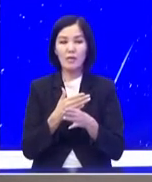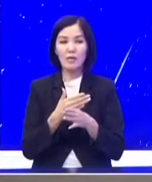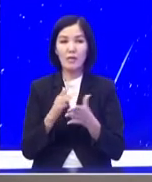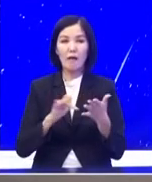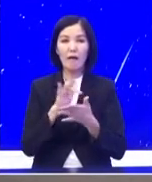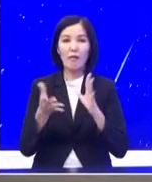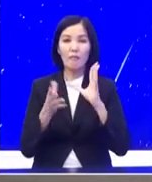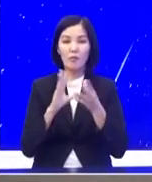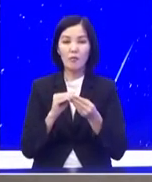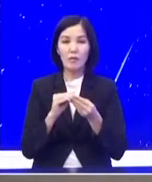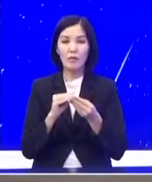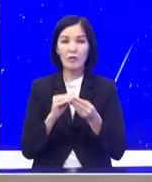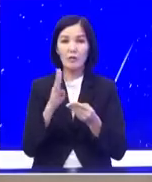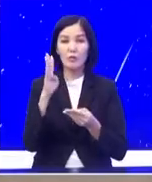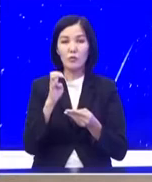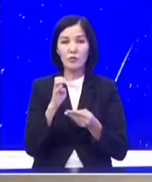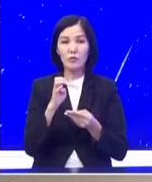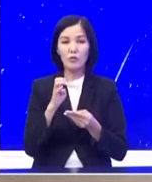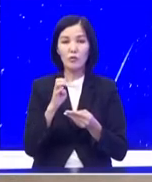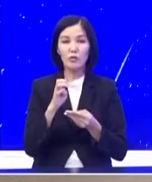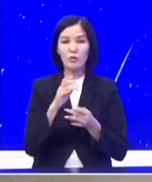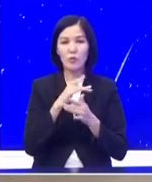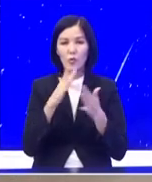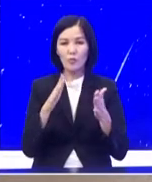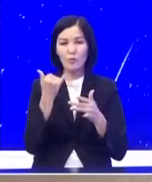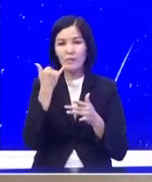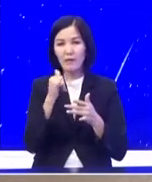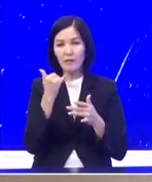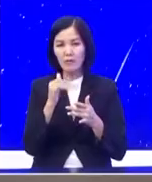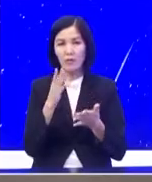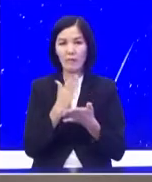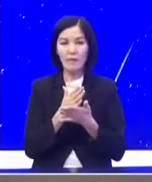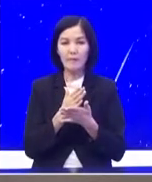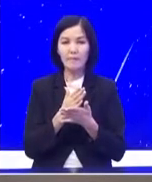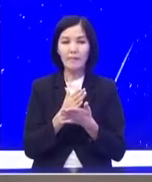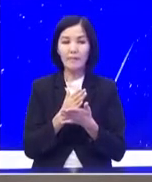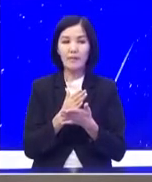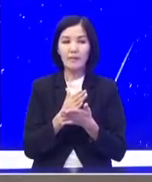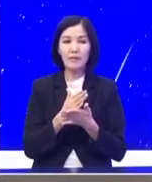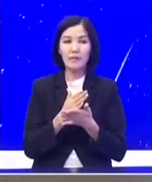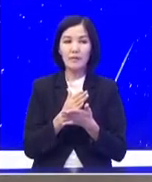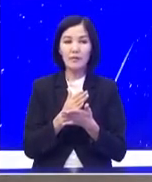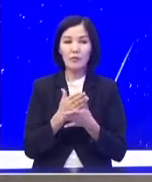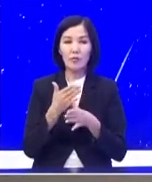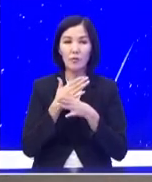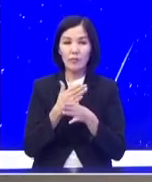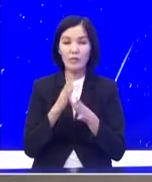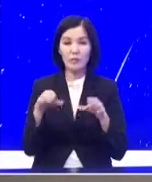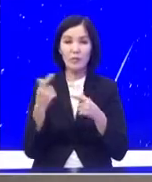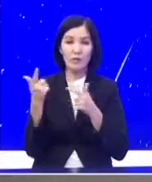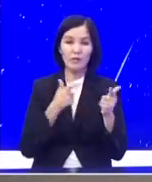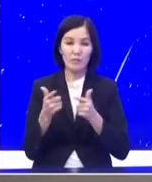қала бойынша 400-ден астам звондайтын адамдар бар. Мұқтаж жандарға қол ұшымызды әрдайым